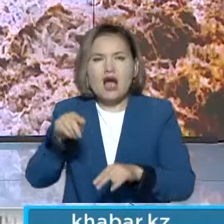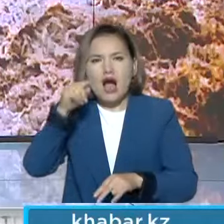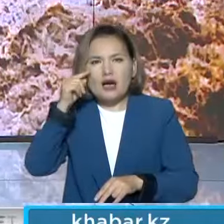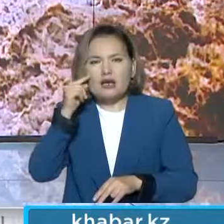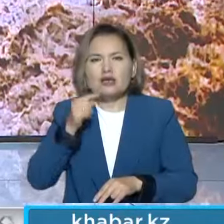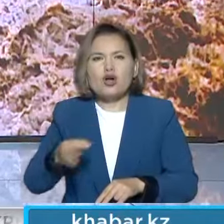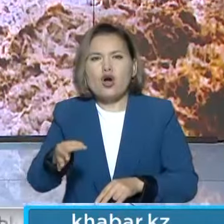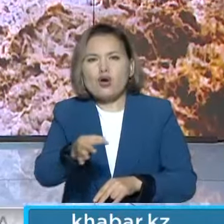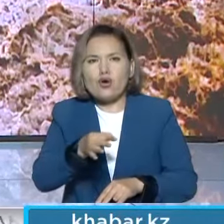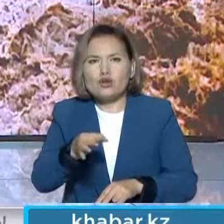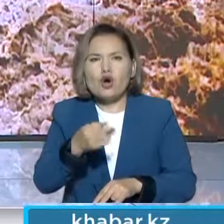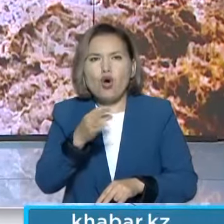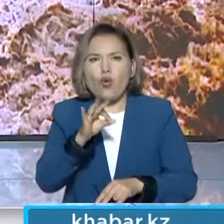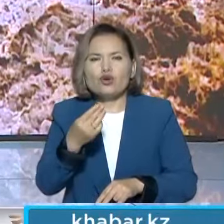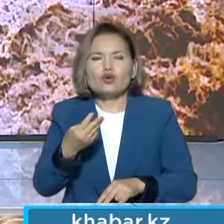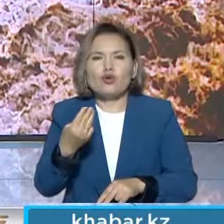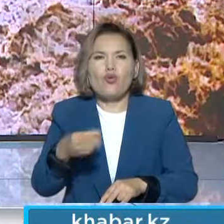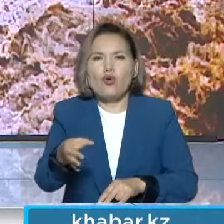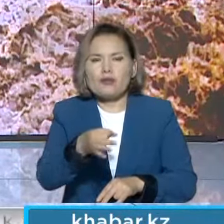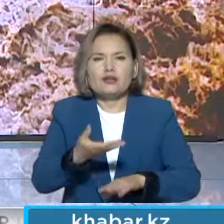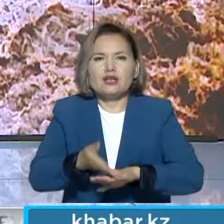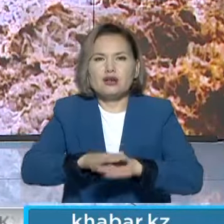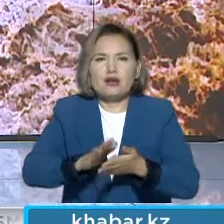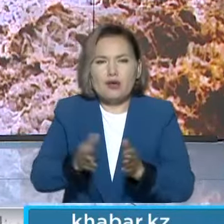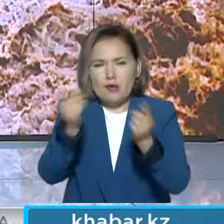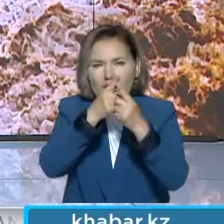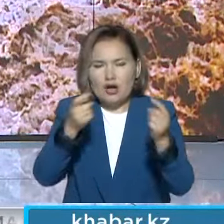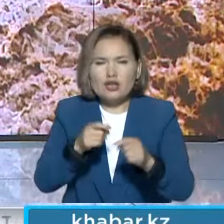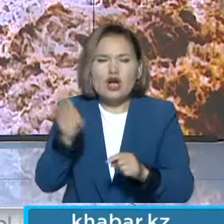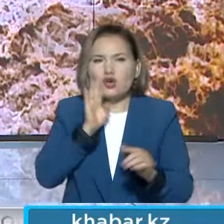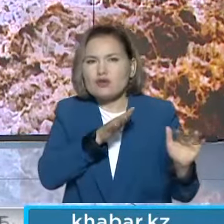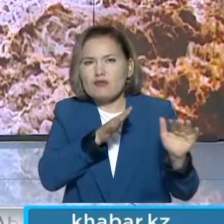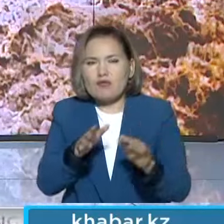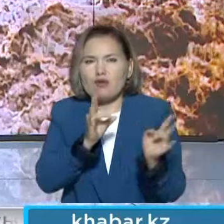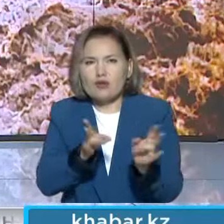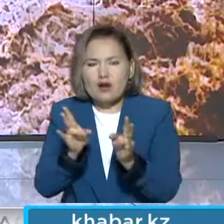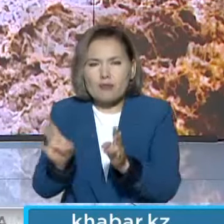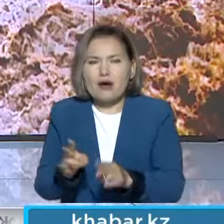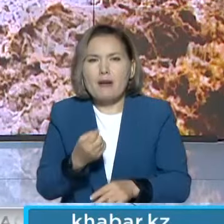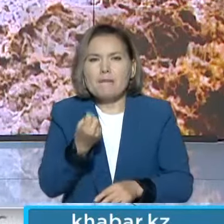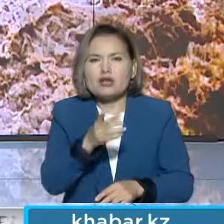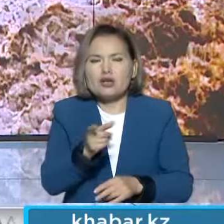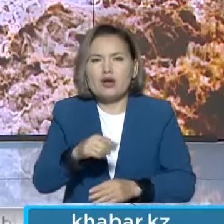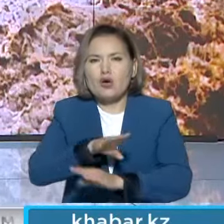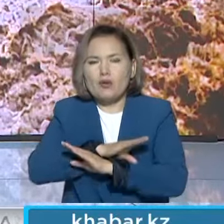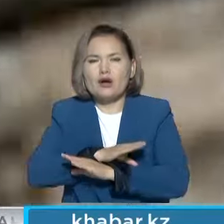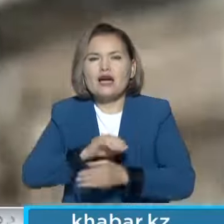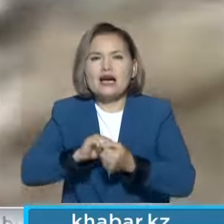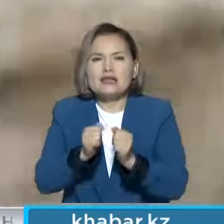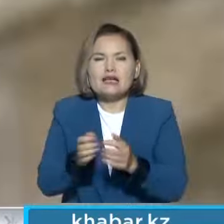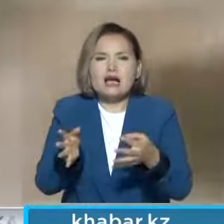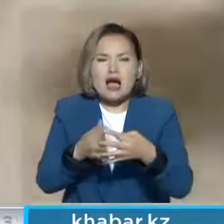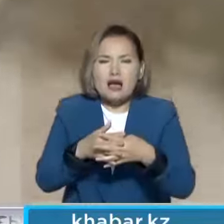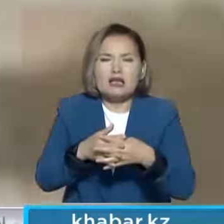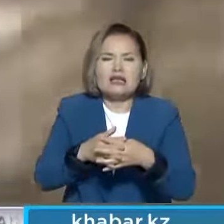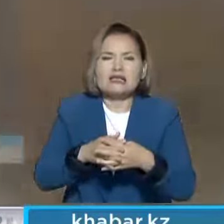Қырғызстанның Ош облысында төтенше жағдай жарияланды. Жойқын сел жүріп бірнеше адам опат болды. Тас араласқан лай Ош қаласымен